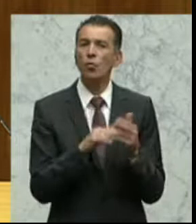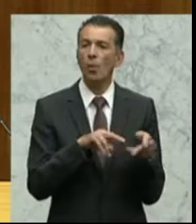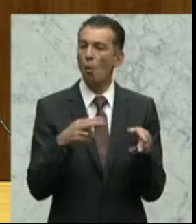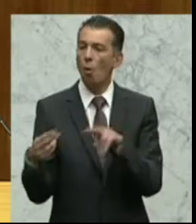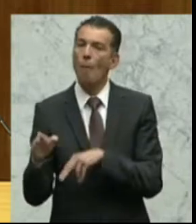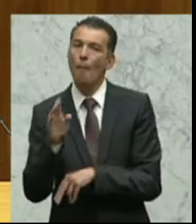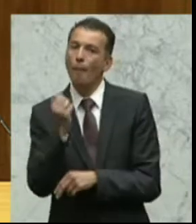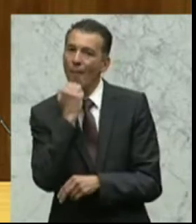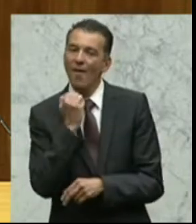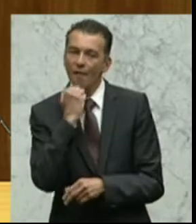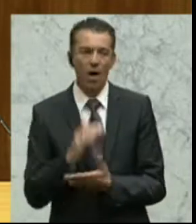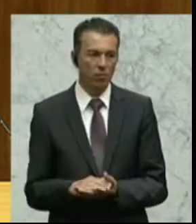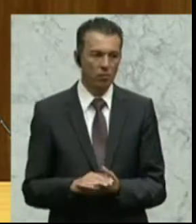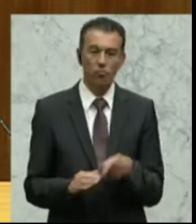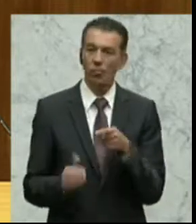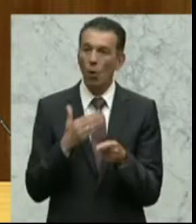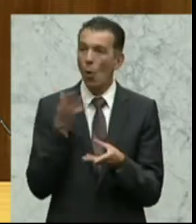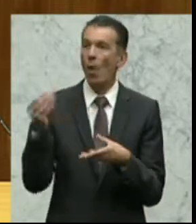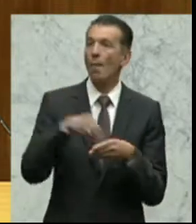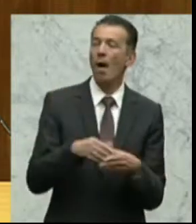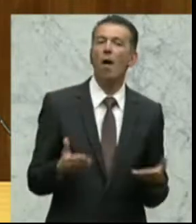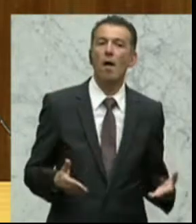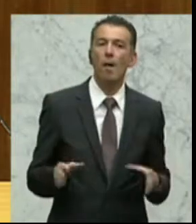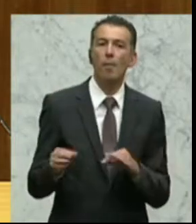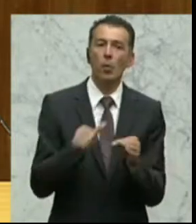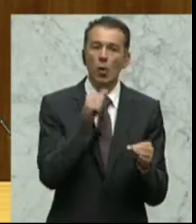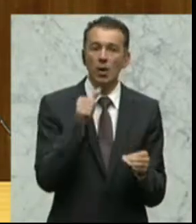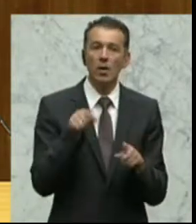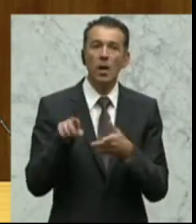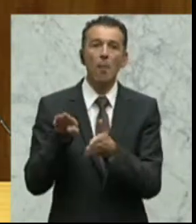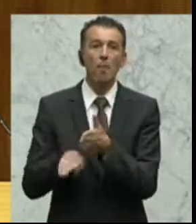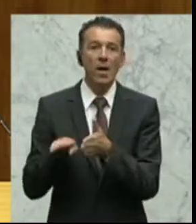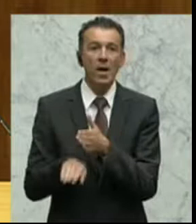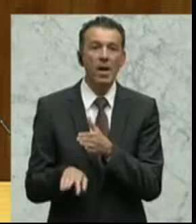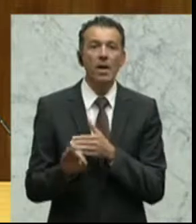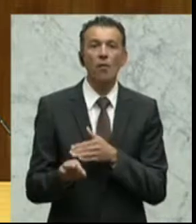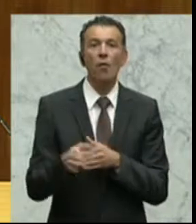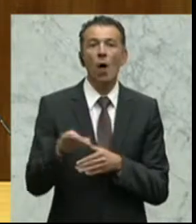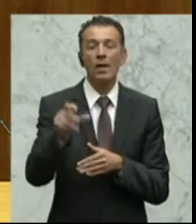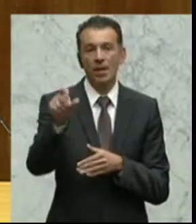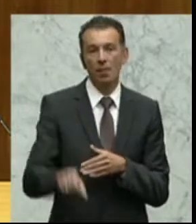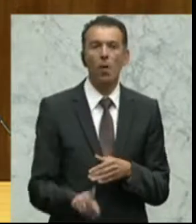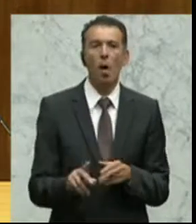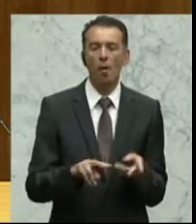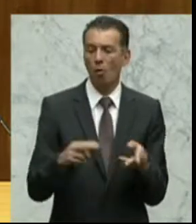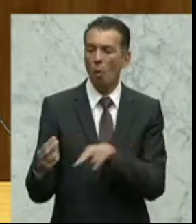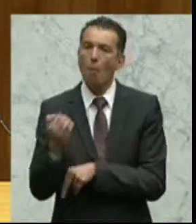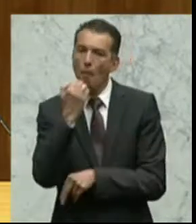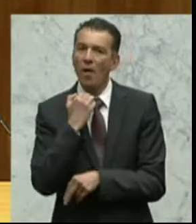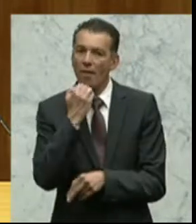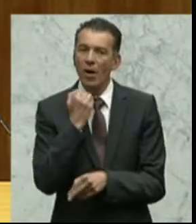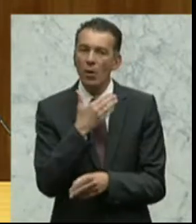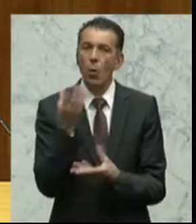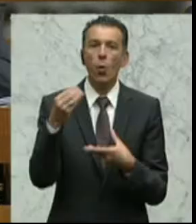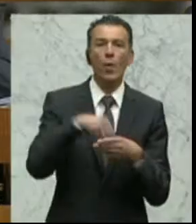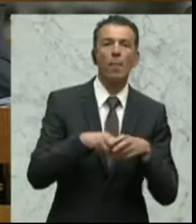zählen da nicht mit. Das bedeutet dann nicht, dass es dann billiger ist für den Einzelnen, aber es ist halt privat und nicht in der Steuer- und Abgabenquote